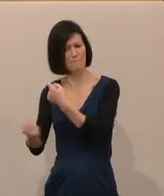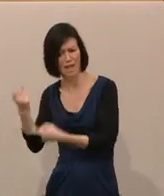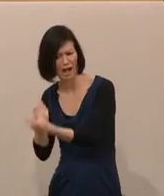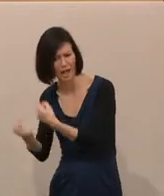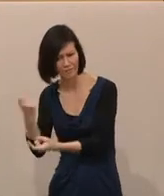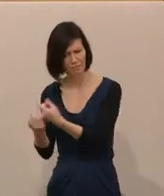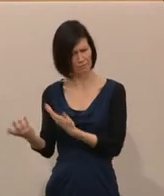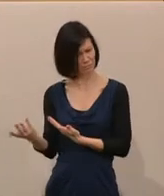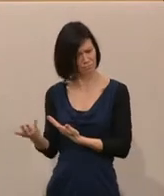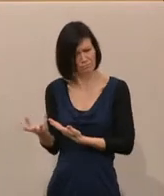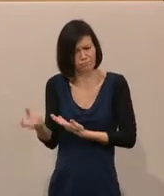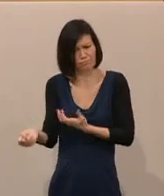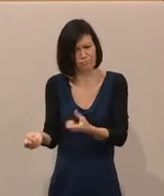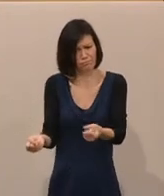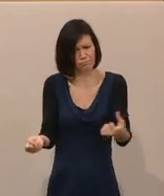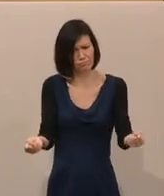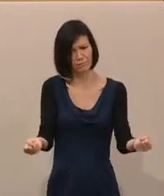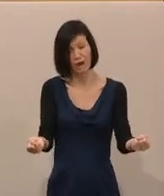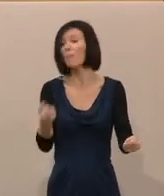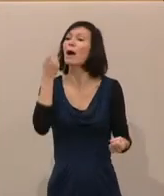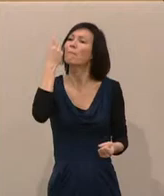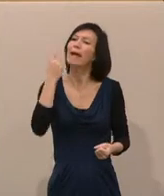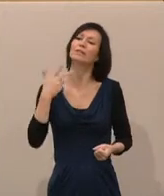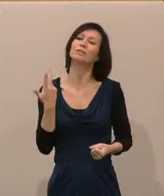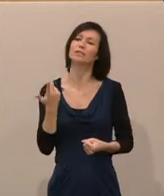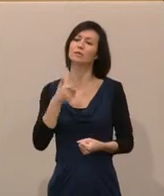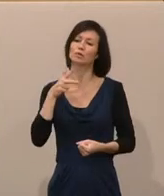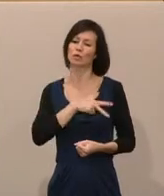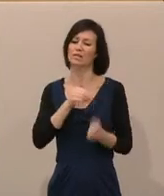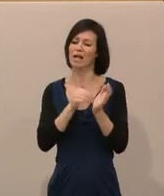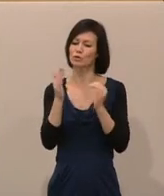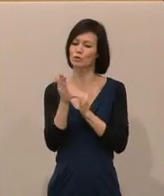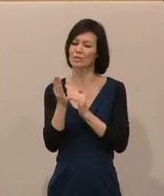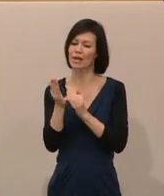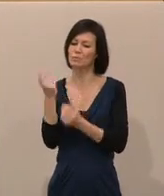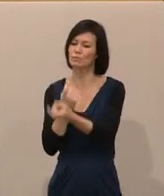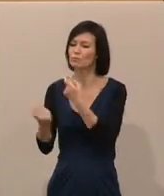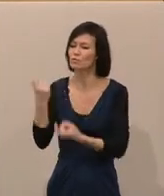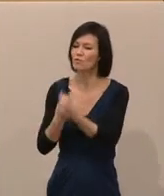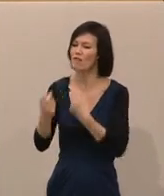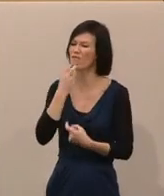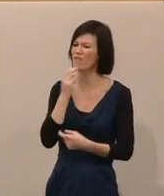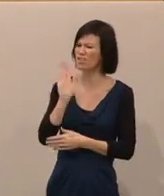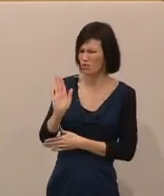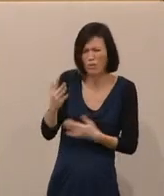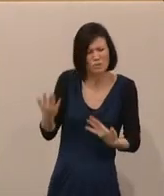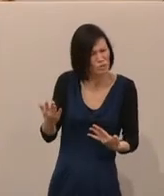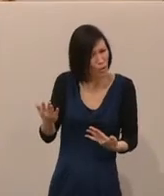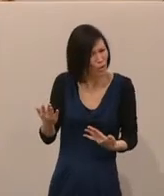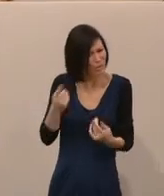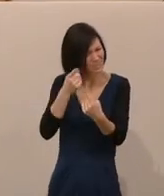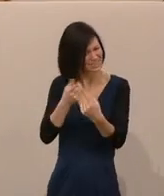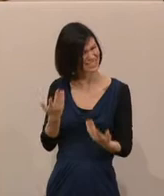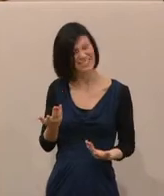die Zuwanderung ins Sozialsystem zu stoppen. Und jetzt frage ich Sie, meine Damen und Herren von der ÖVP und der SPÖ, was haben denn die